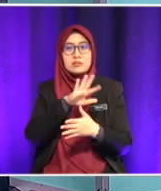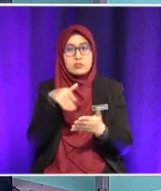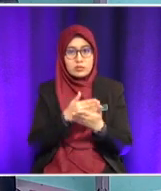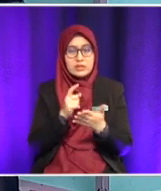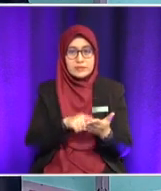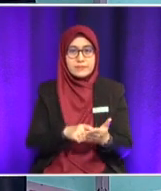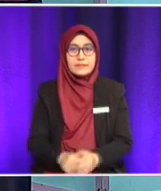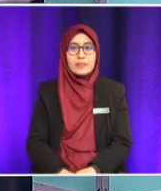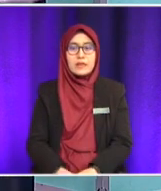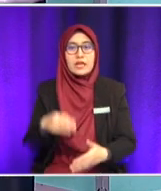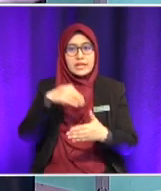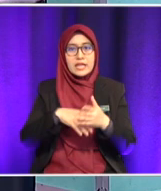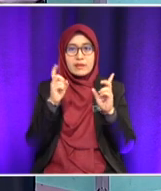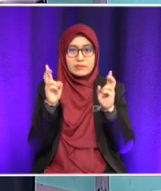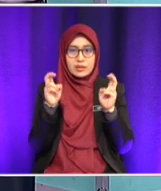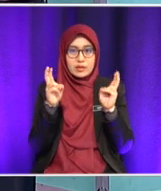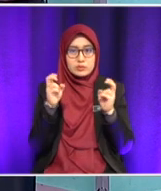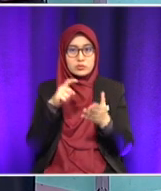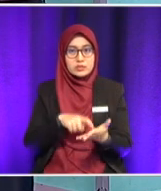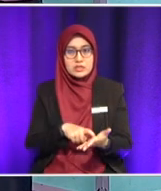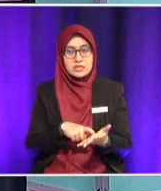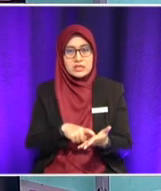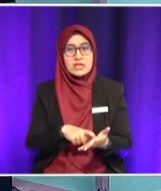ini dia mendekatkan keselamatan yaitu